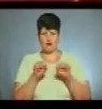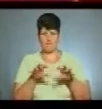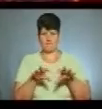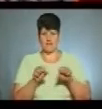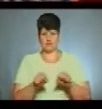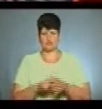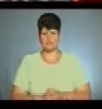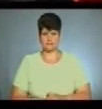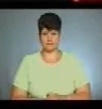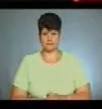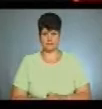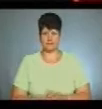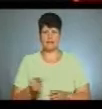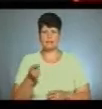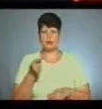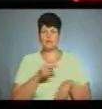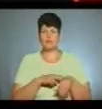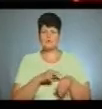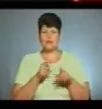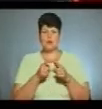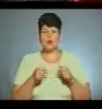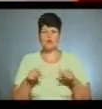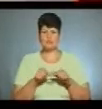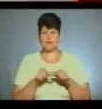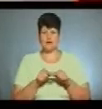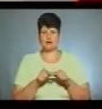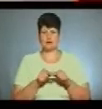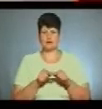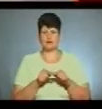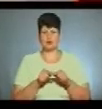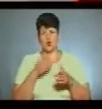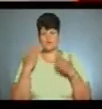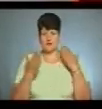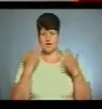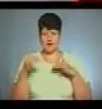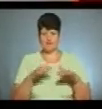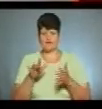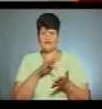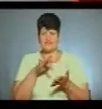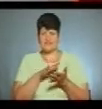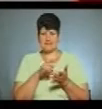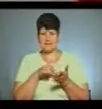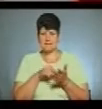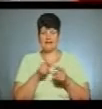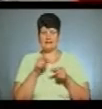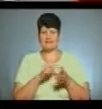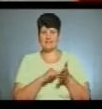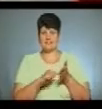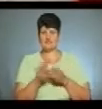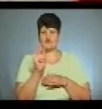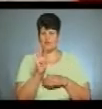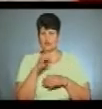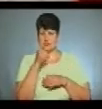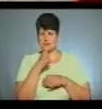власності. Тернопільські поліцейські організували розважальну акцію в центрі міста. Так відзначили четверту річницю